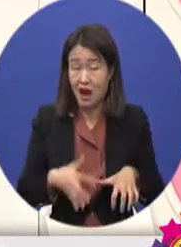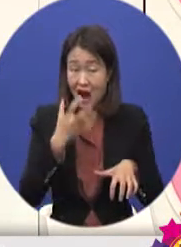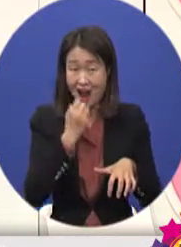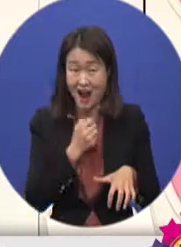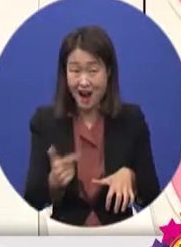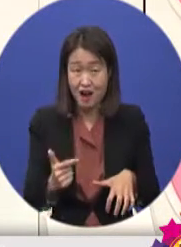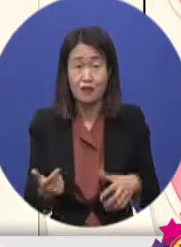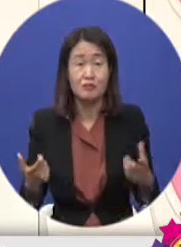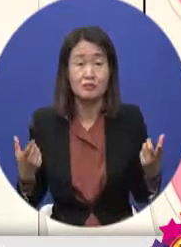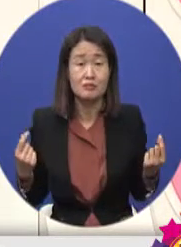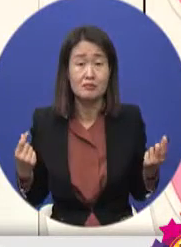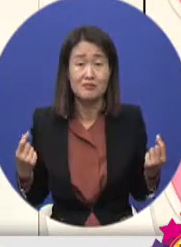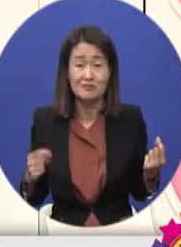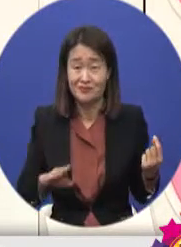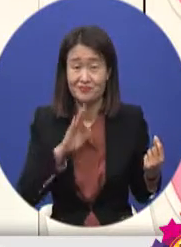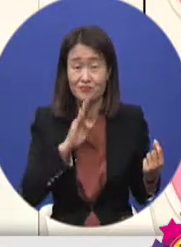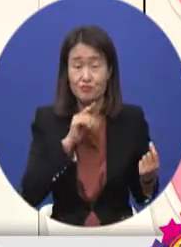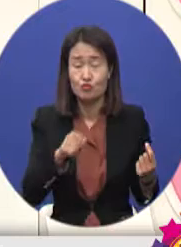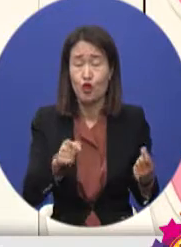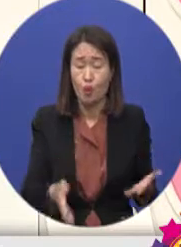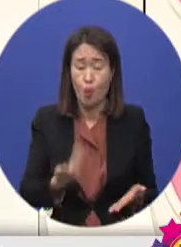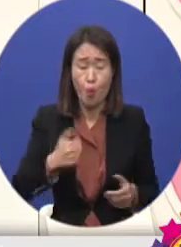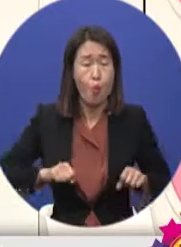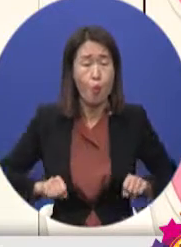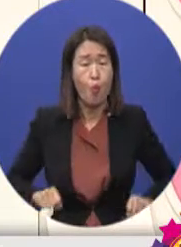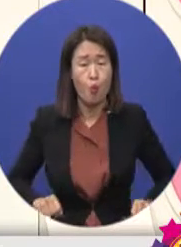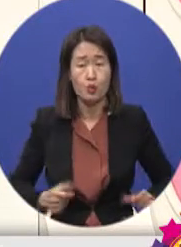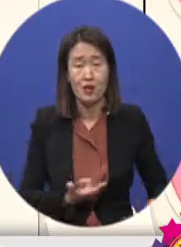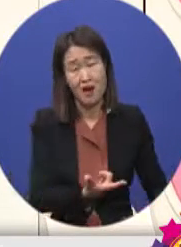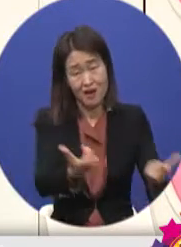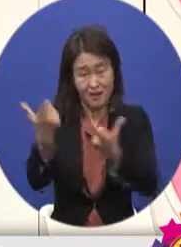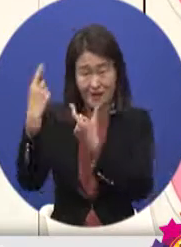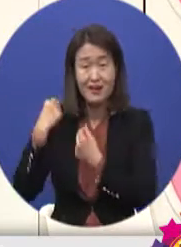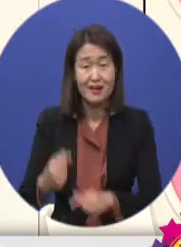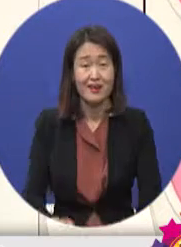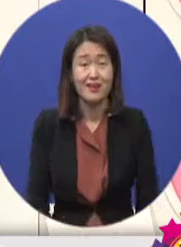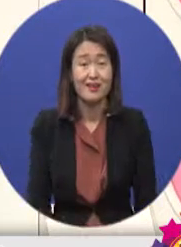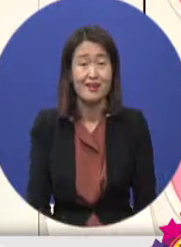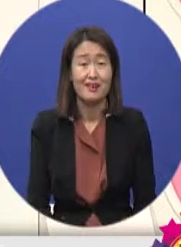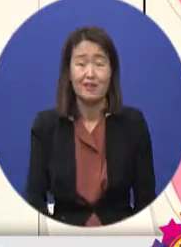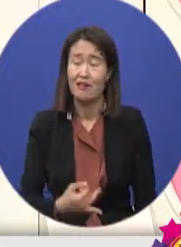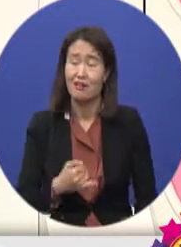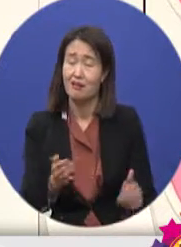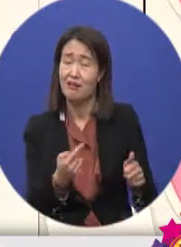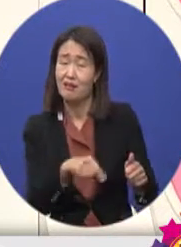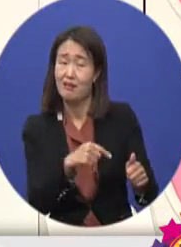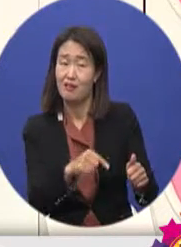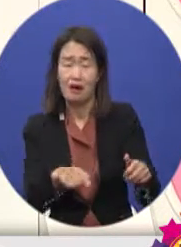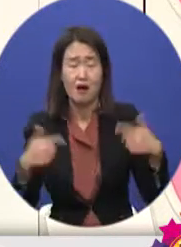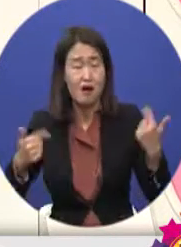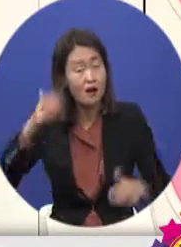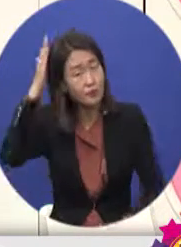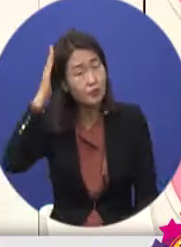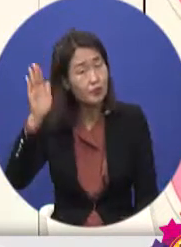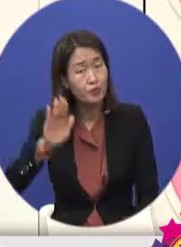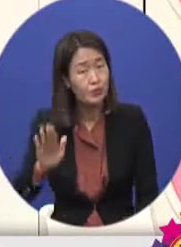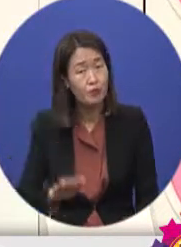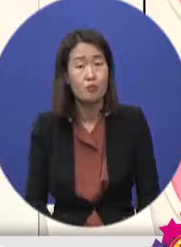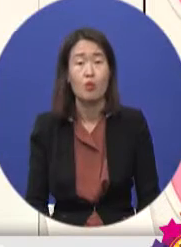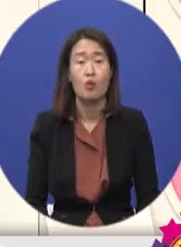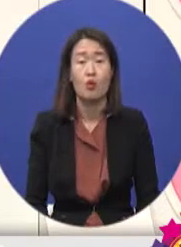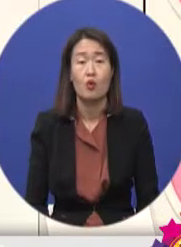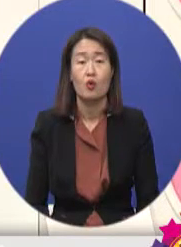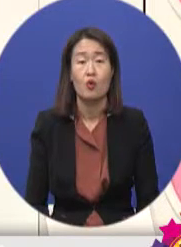괜찮으시겠어요? 그러지요. 여기 다 그걸로 먹고 살지요. 애들 가르치고요. 저희도 늘 미역국을 그 뭐